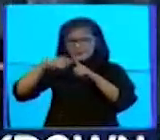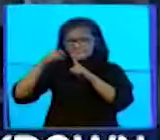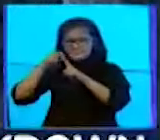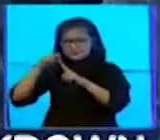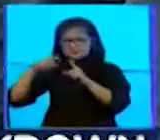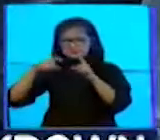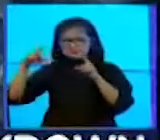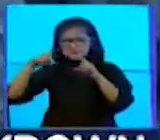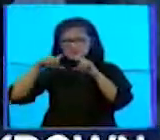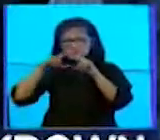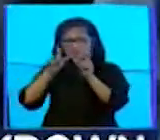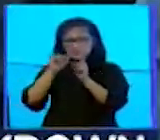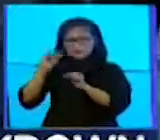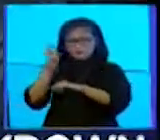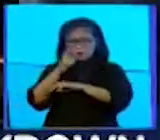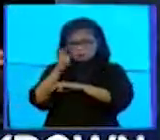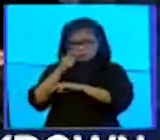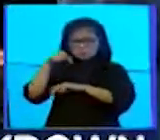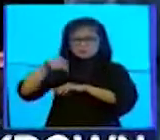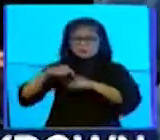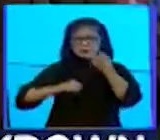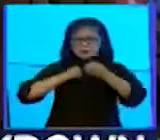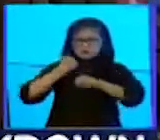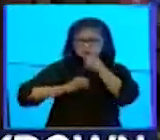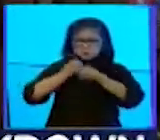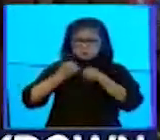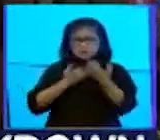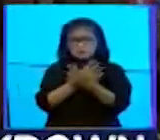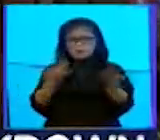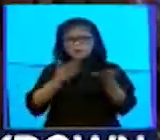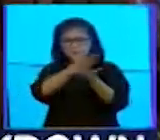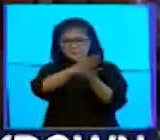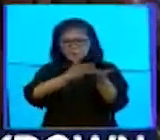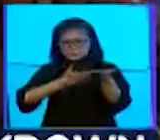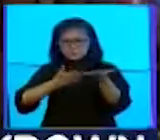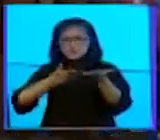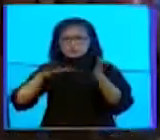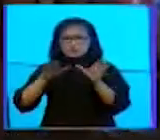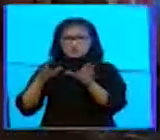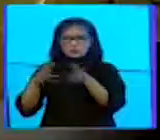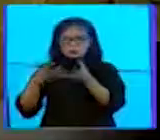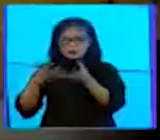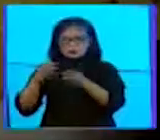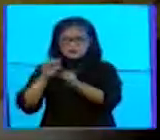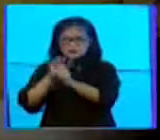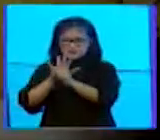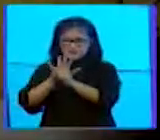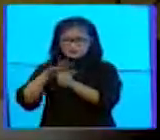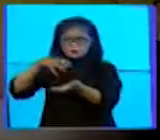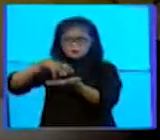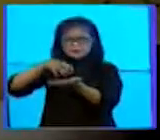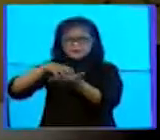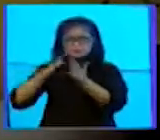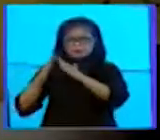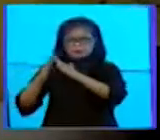Saat ini pemberlakuan pembatasan kegiatan masyarakat secara mikro masih diberlakukan di klaster COVID-19 Perumahan Gria Melati. Seluruh kegiatan